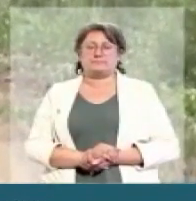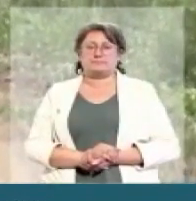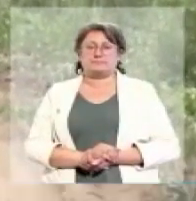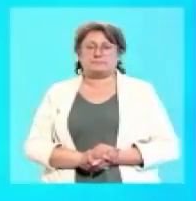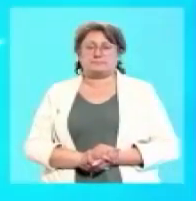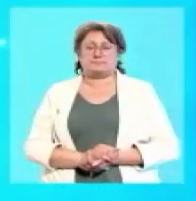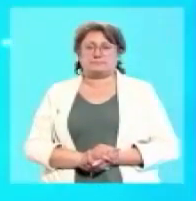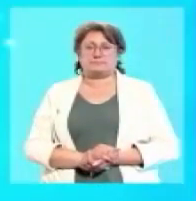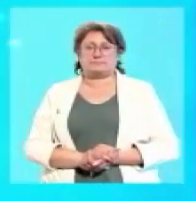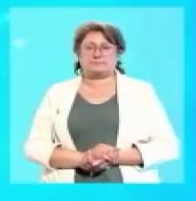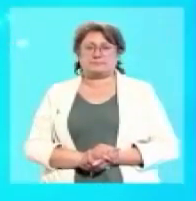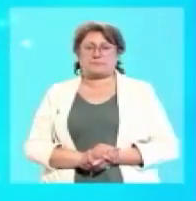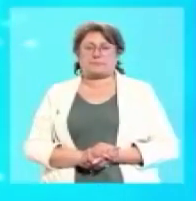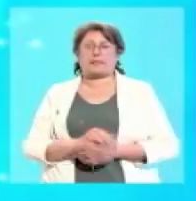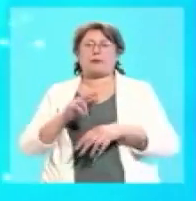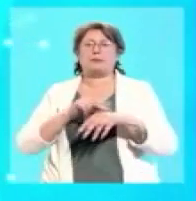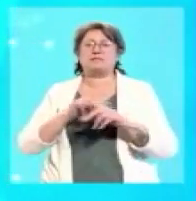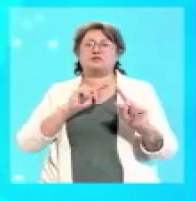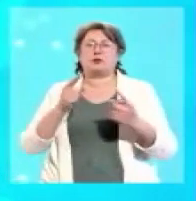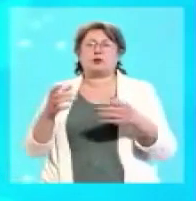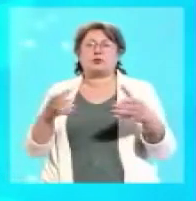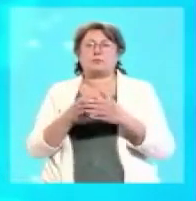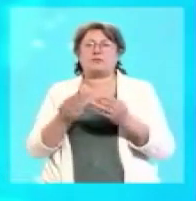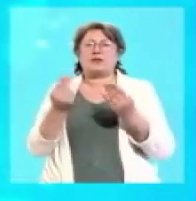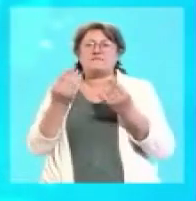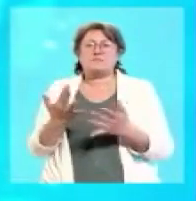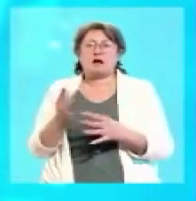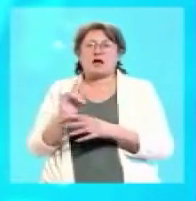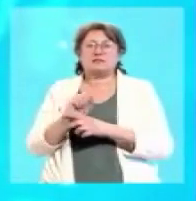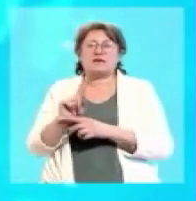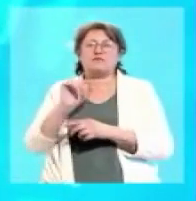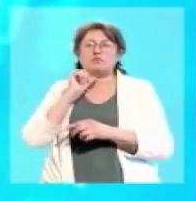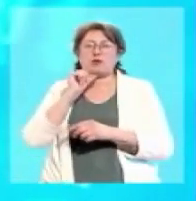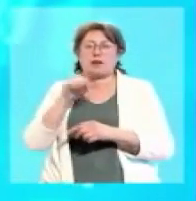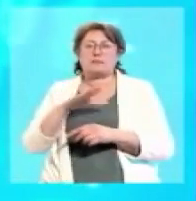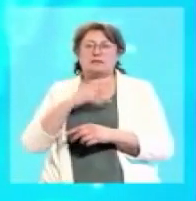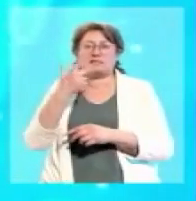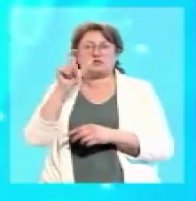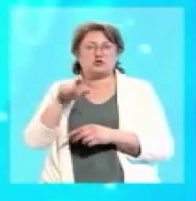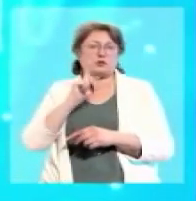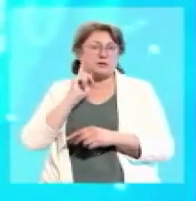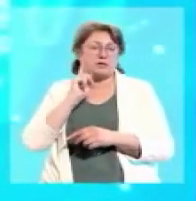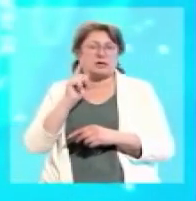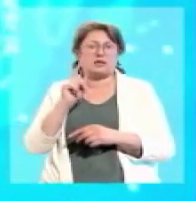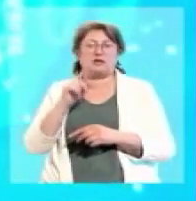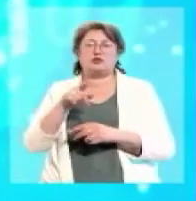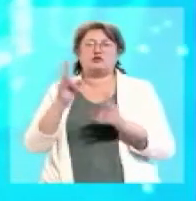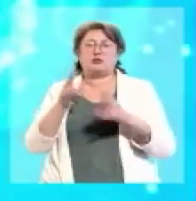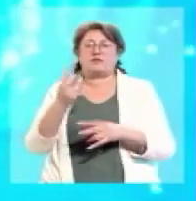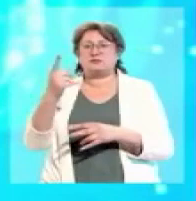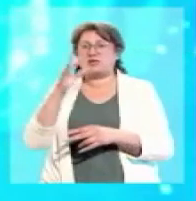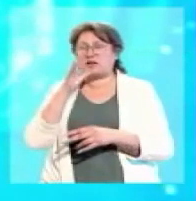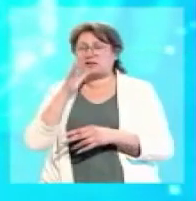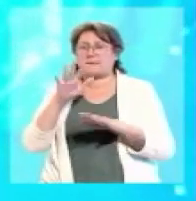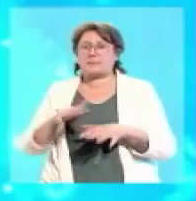«Кустанай». Полиция задержала группу вымогателей в Кустанае. В ней состояло 3 молодых человека. Их жертвой стал